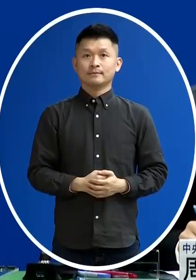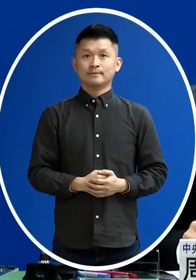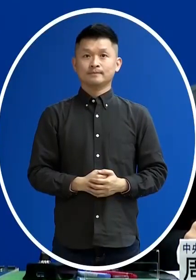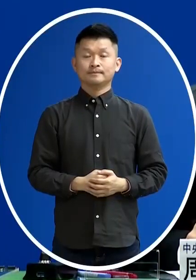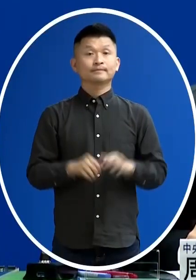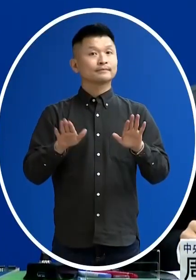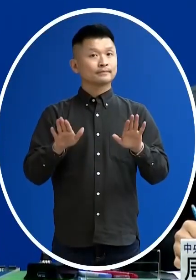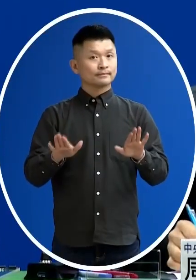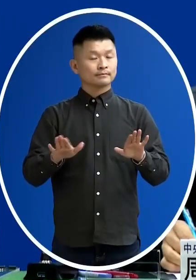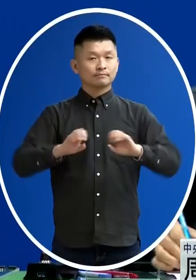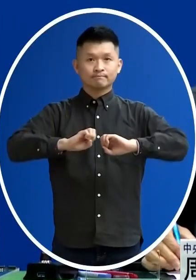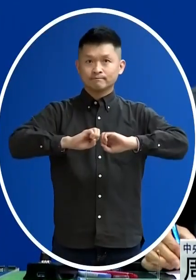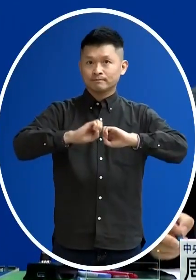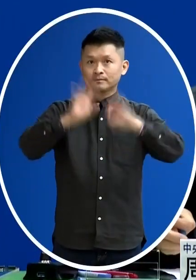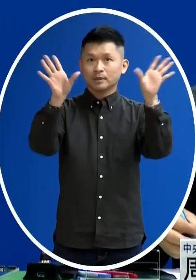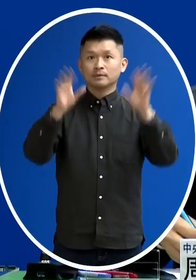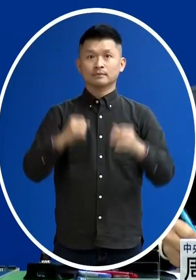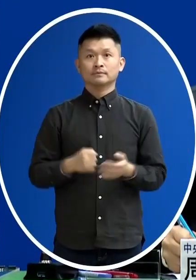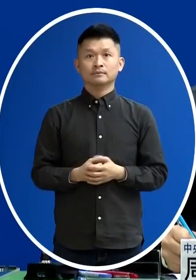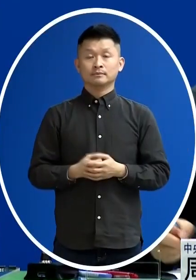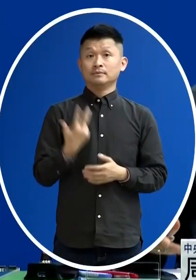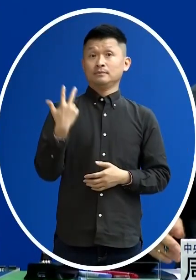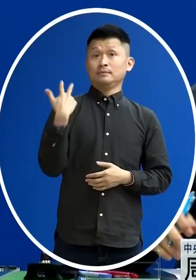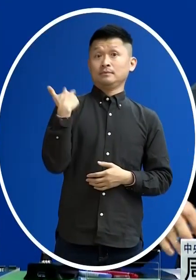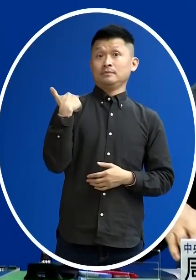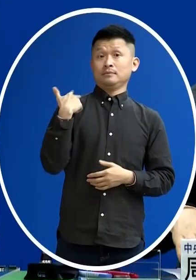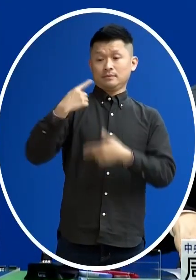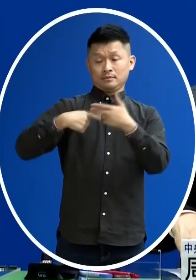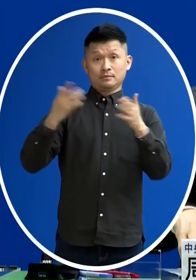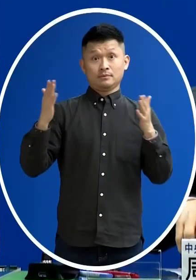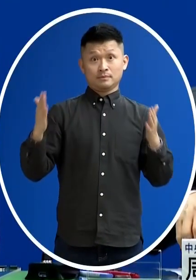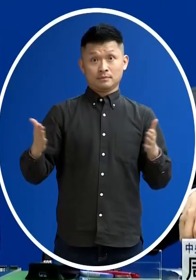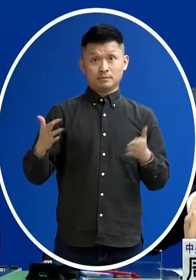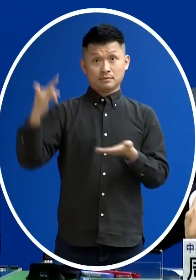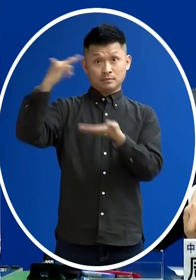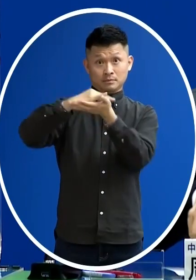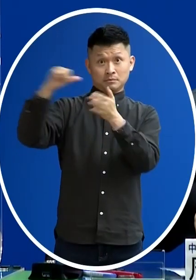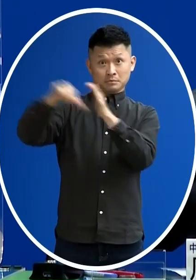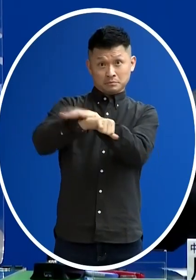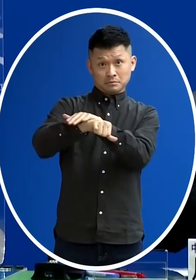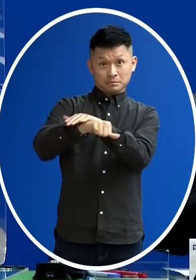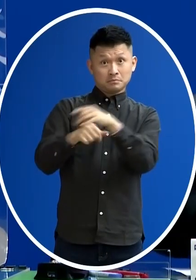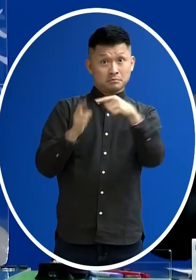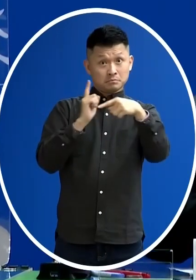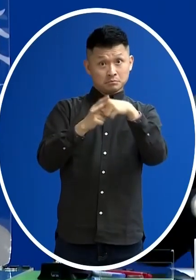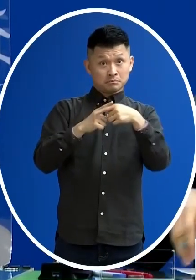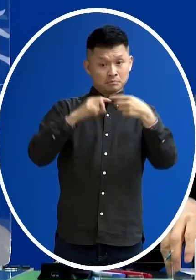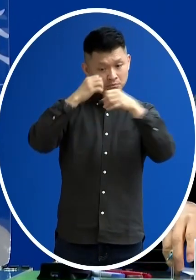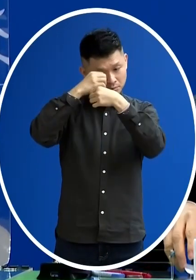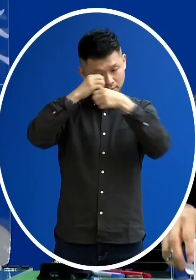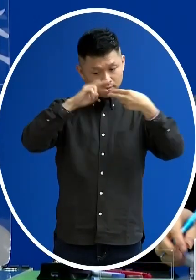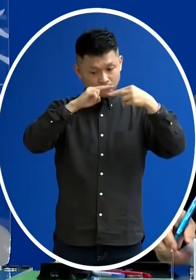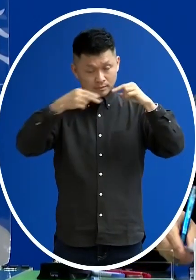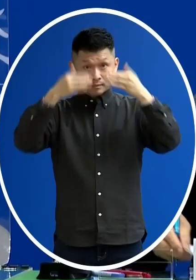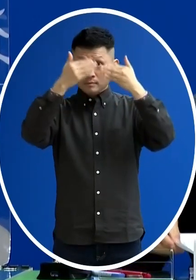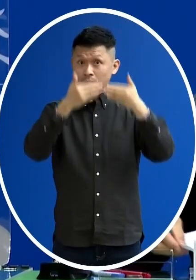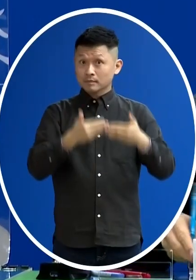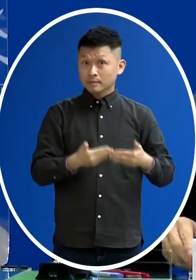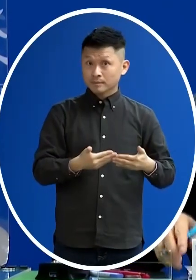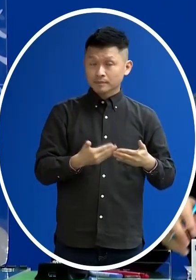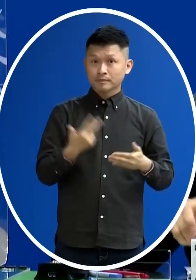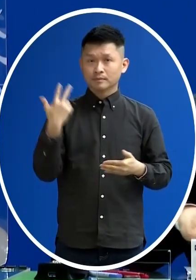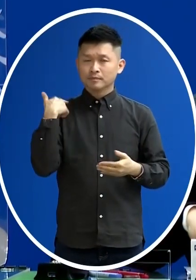好，那我们今天公布的这个就是上一周，我们验到这个境外移入确定病例的定序结果哈，那跟